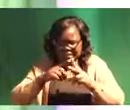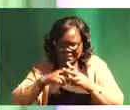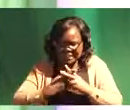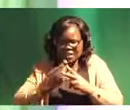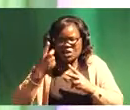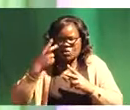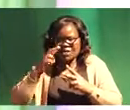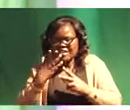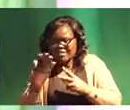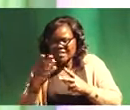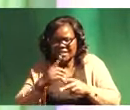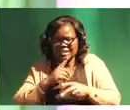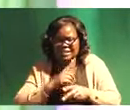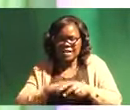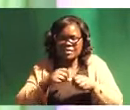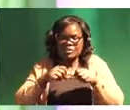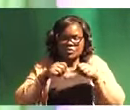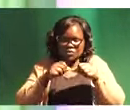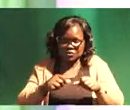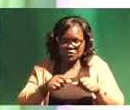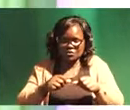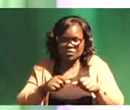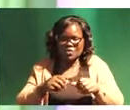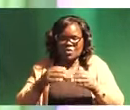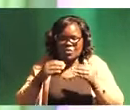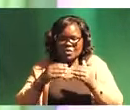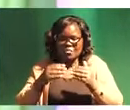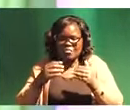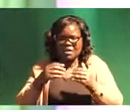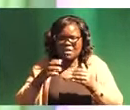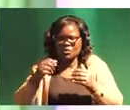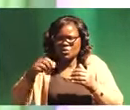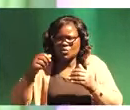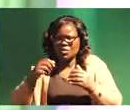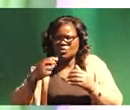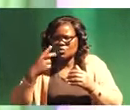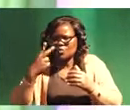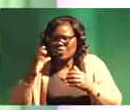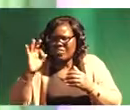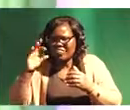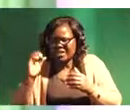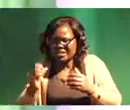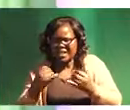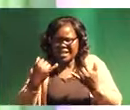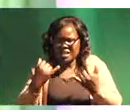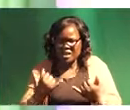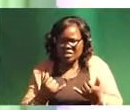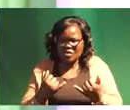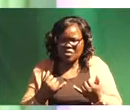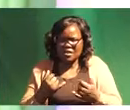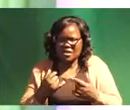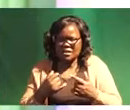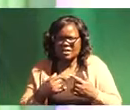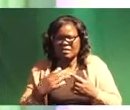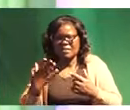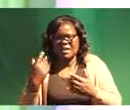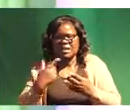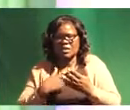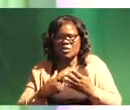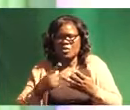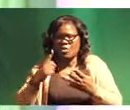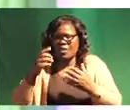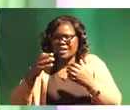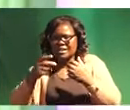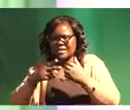mtaona mambo wakati tunaendelea. Tulikuta bei ya unga ikiwa 230, Saa hii ilifika by last week